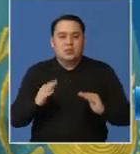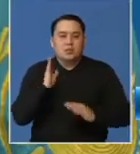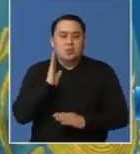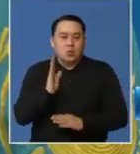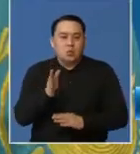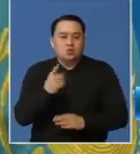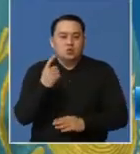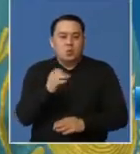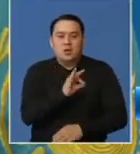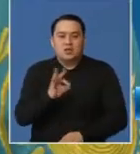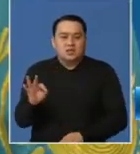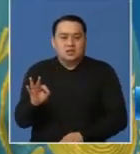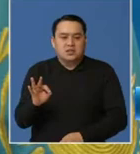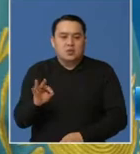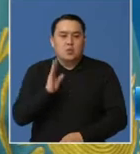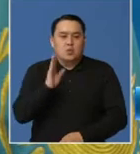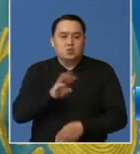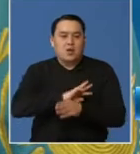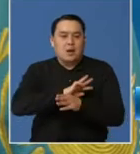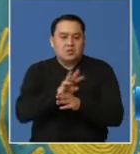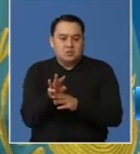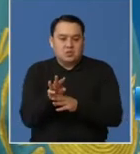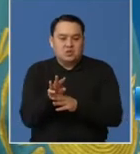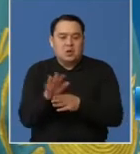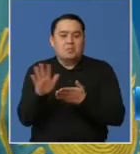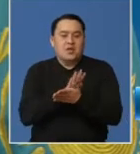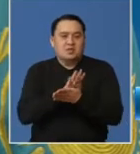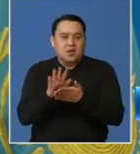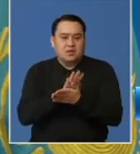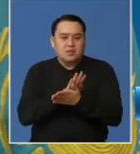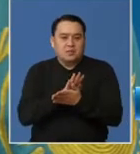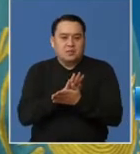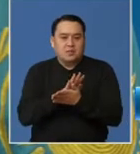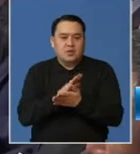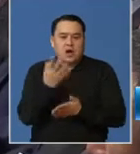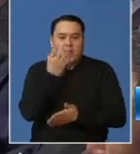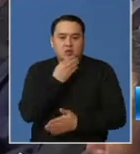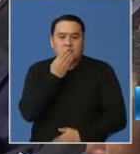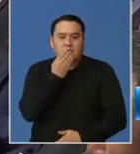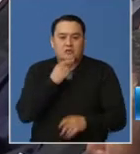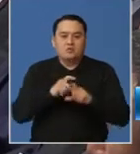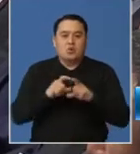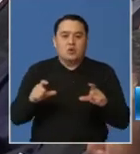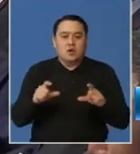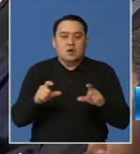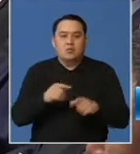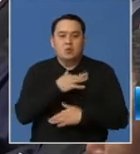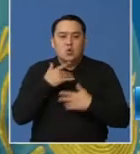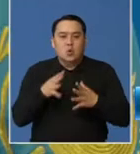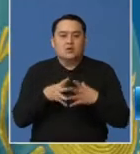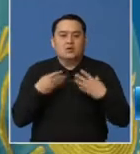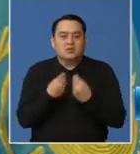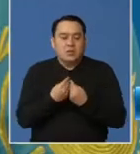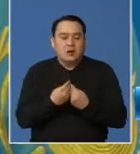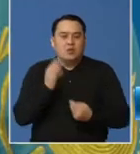семей 100% будут обеспечены бесплатным и горячим питанием в школах. Для многодетных семей